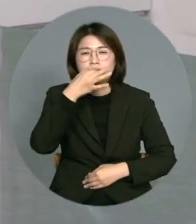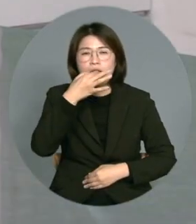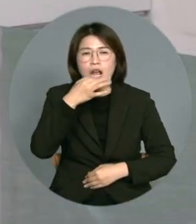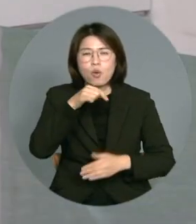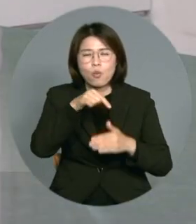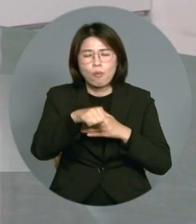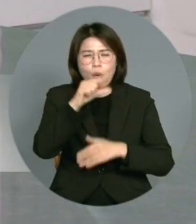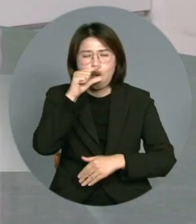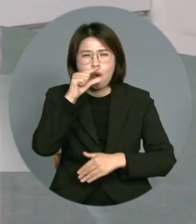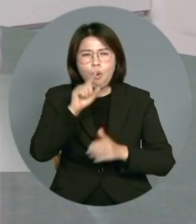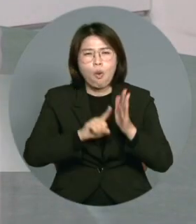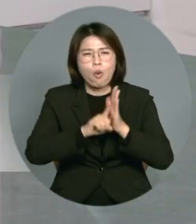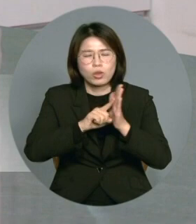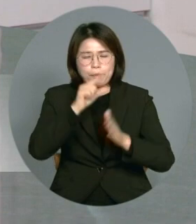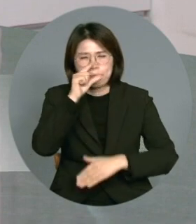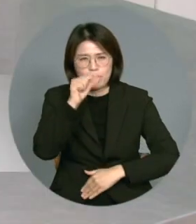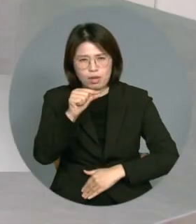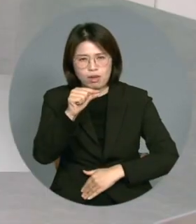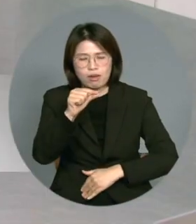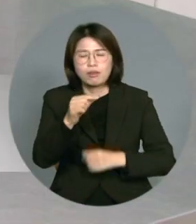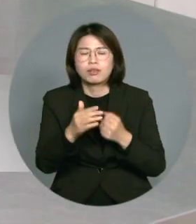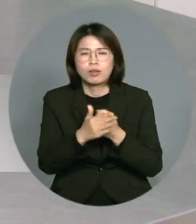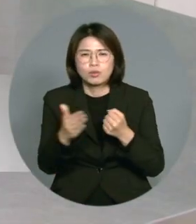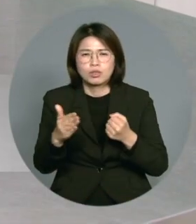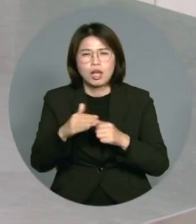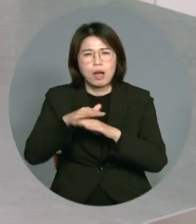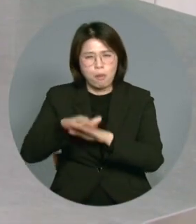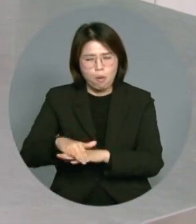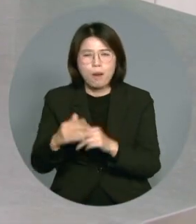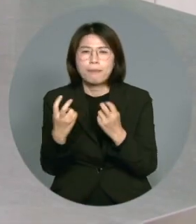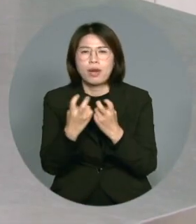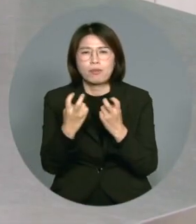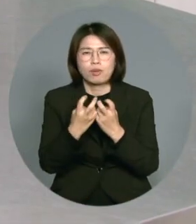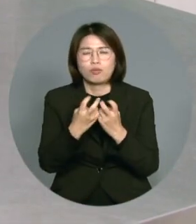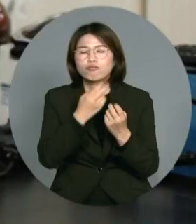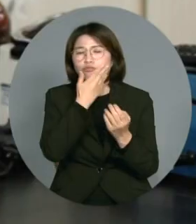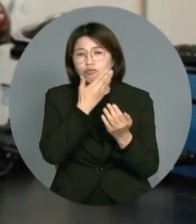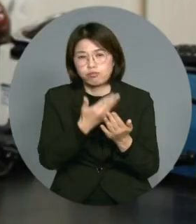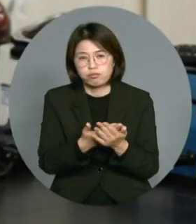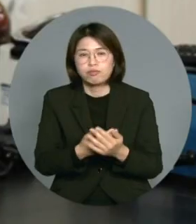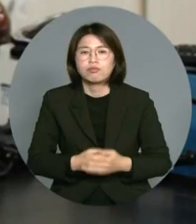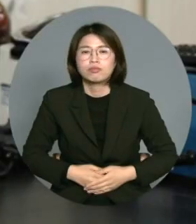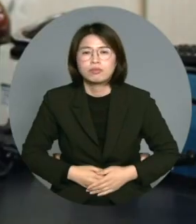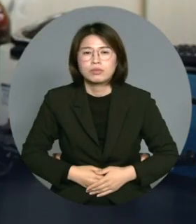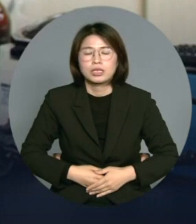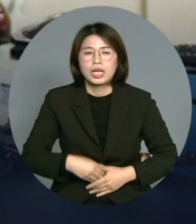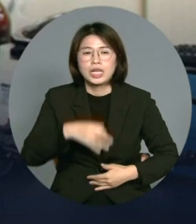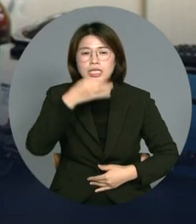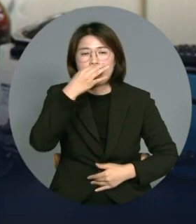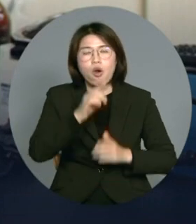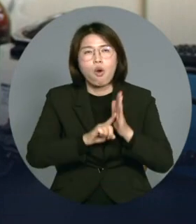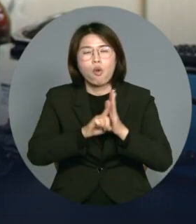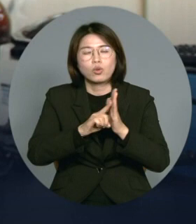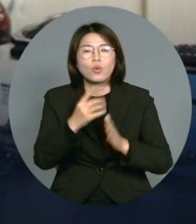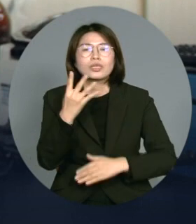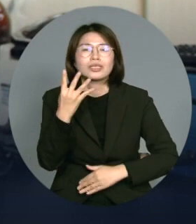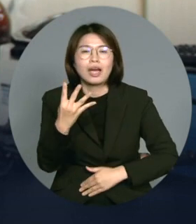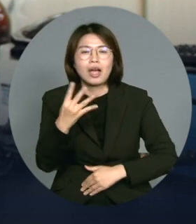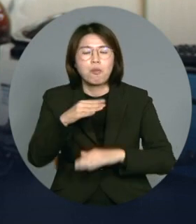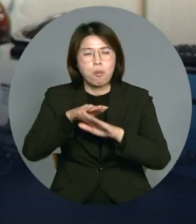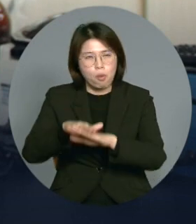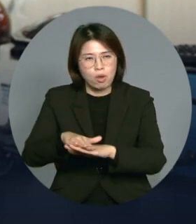외부 온도에 민감하게 반응하기 때문에 보관 방법도 중요합니다. 쌀은 4도씨에 보관을 할